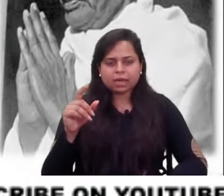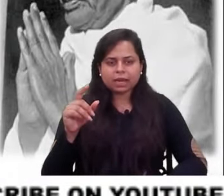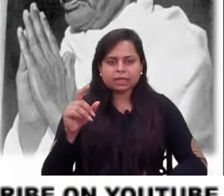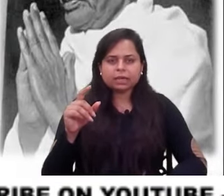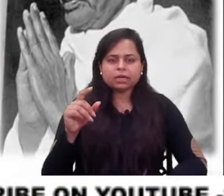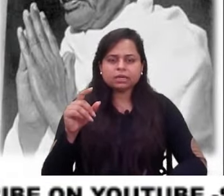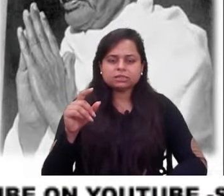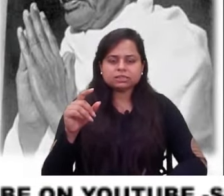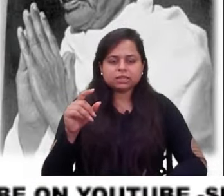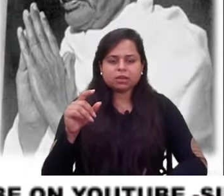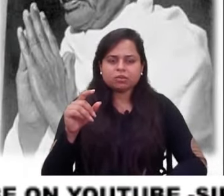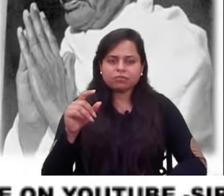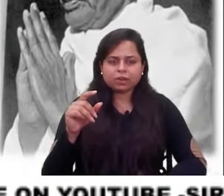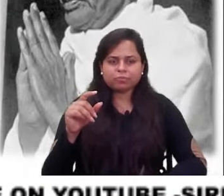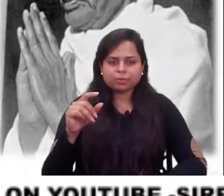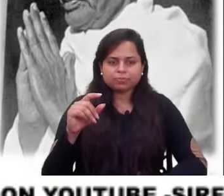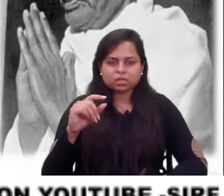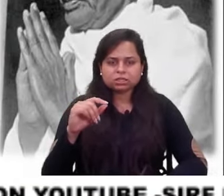होगा